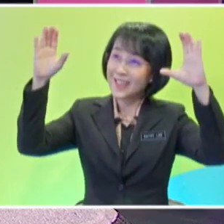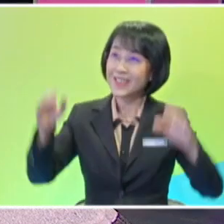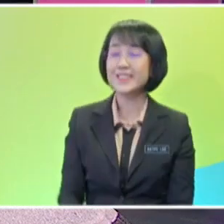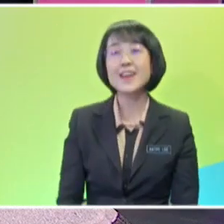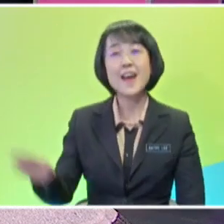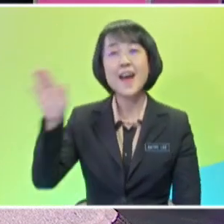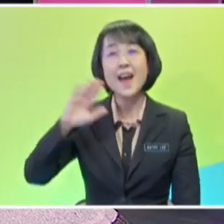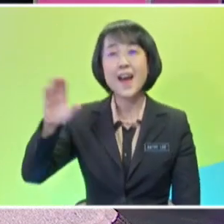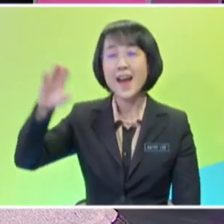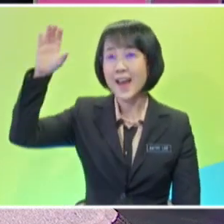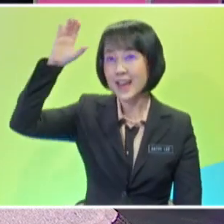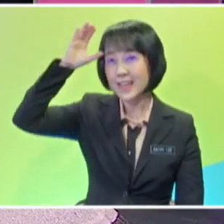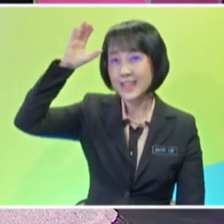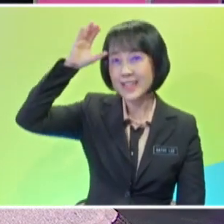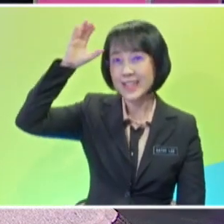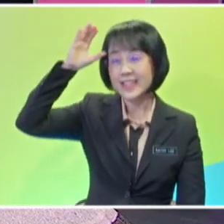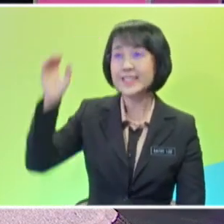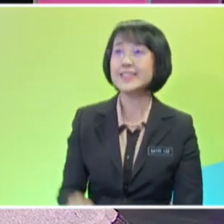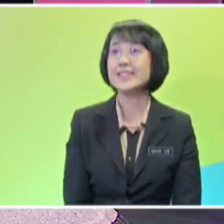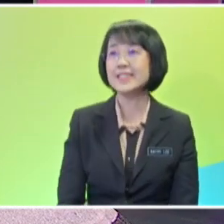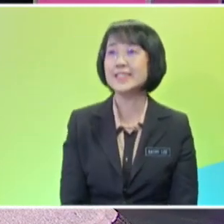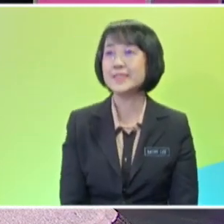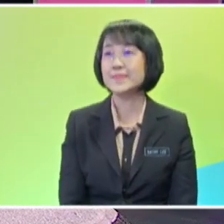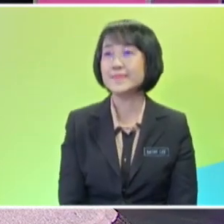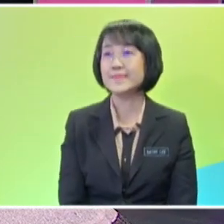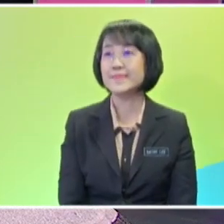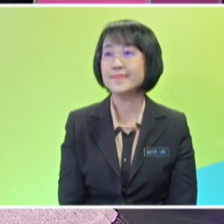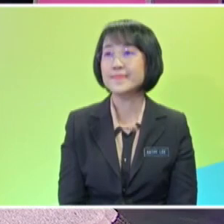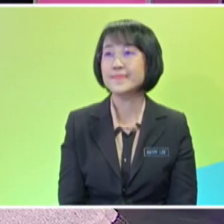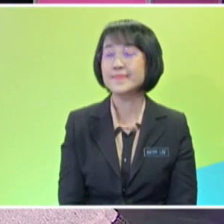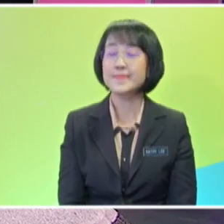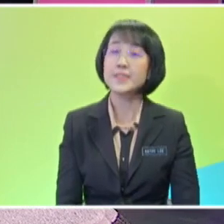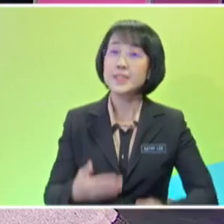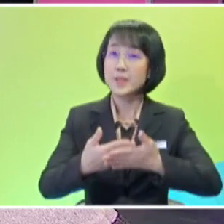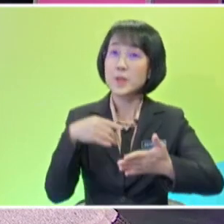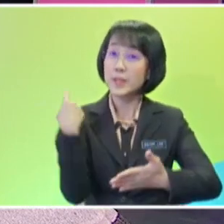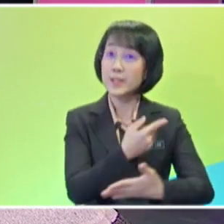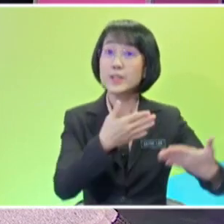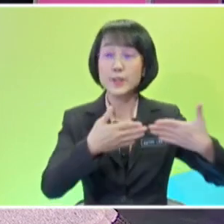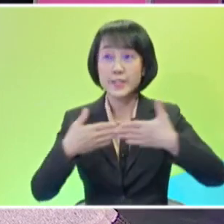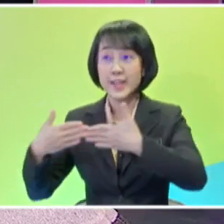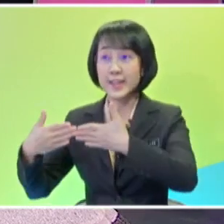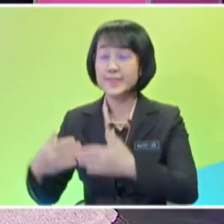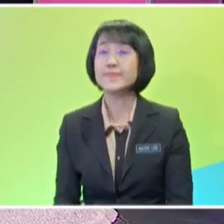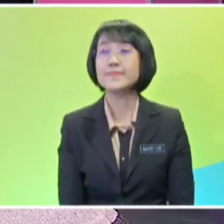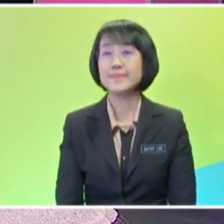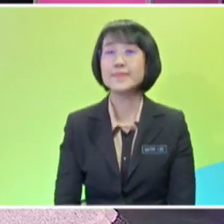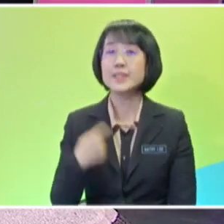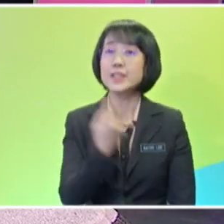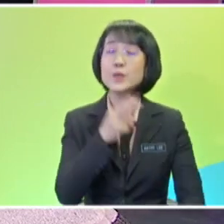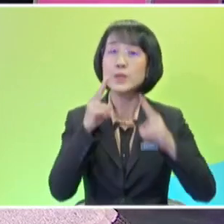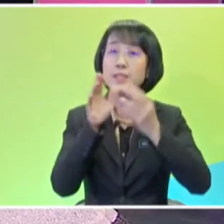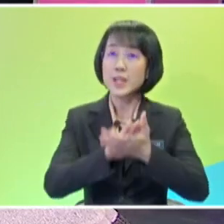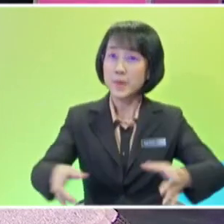Apa kabar dan sebelum kita teruskan dengan kelas kita pada hari ini saya juga ingin ucapkan selamat